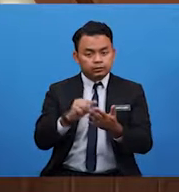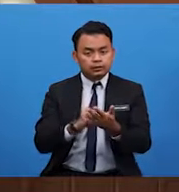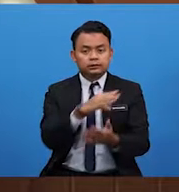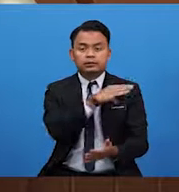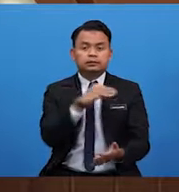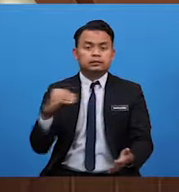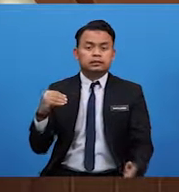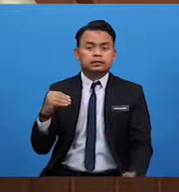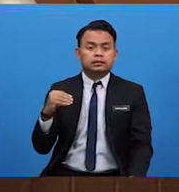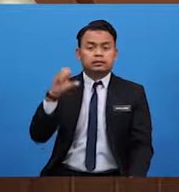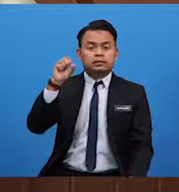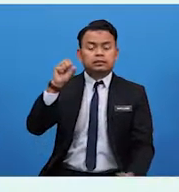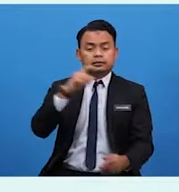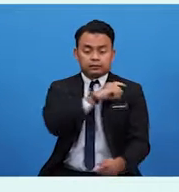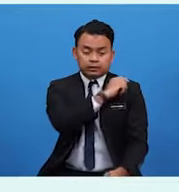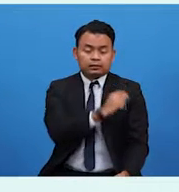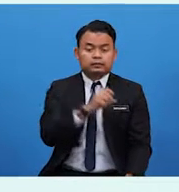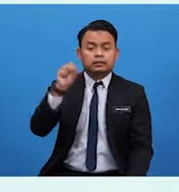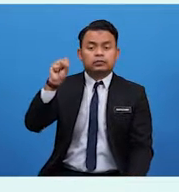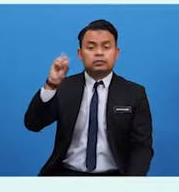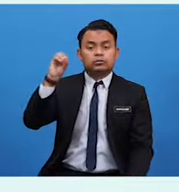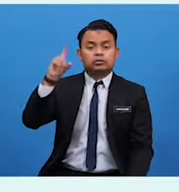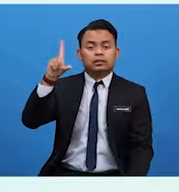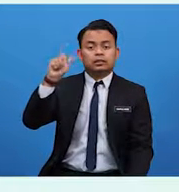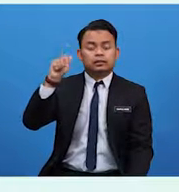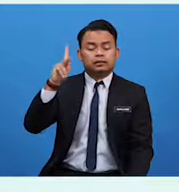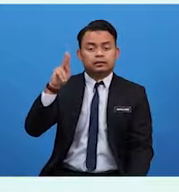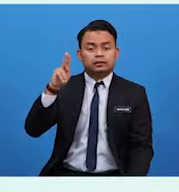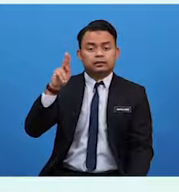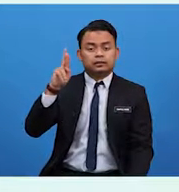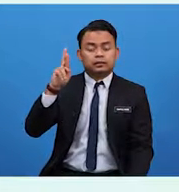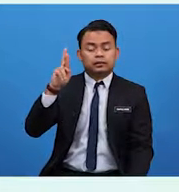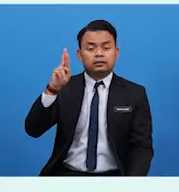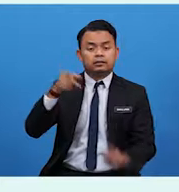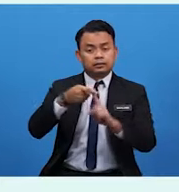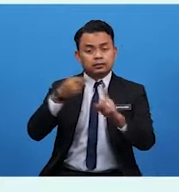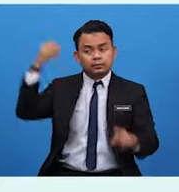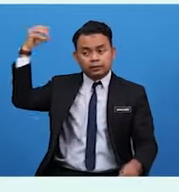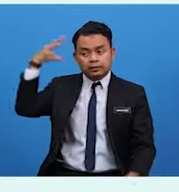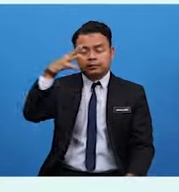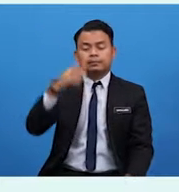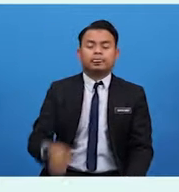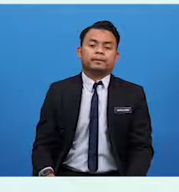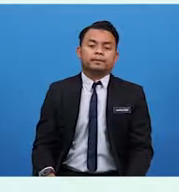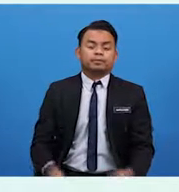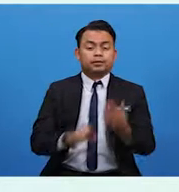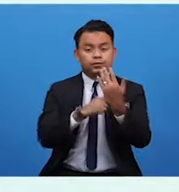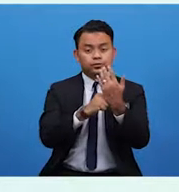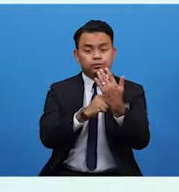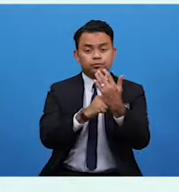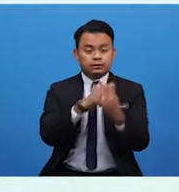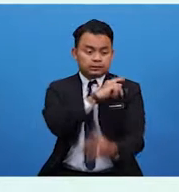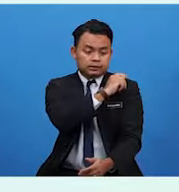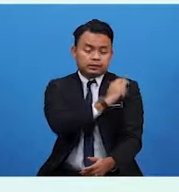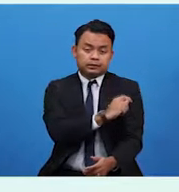dari cahaya matahari. Murid-murid, sumber tenaga elektrik terbahagi kepada dua